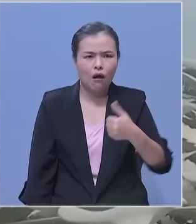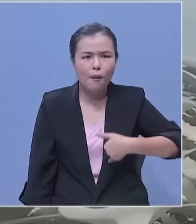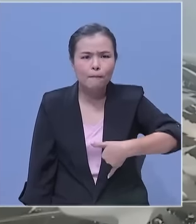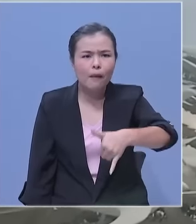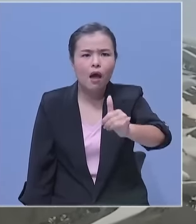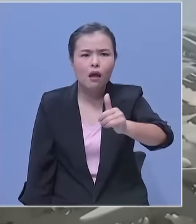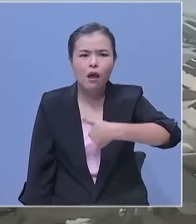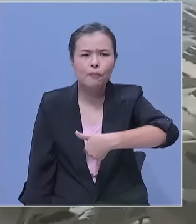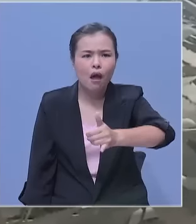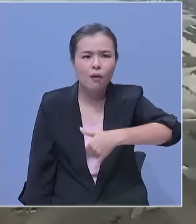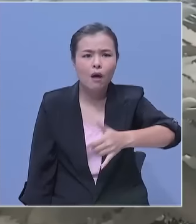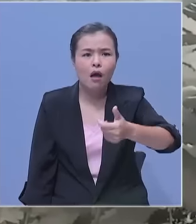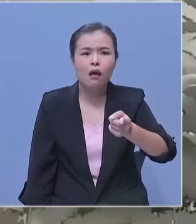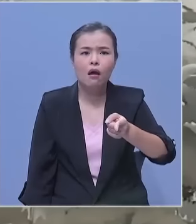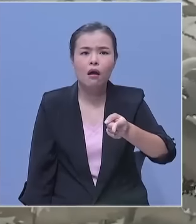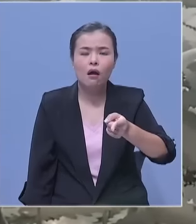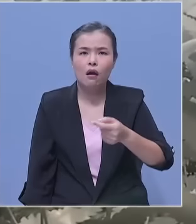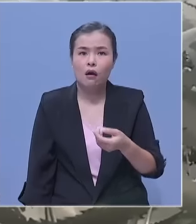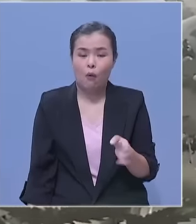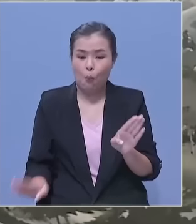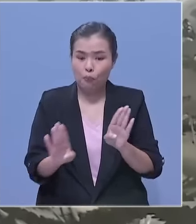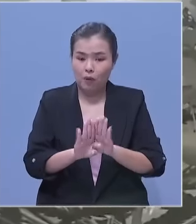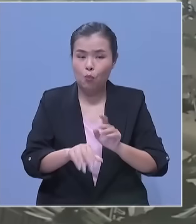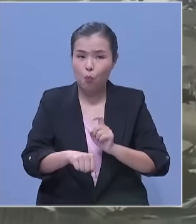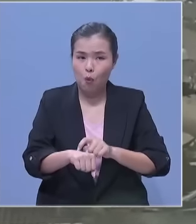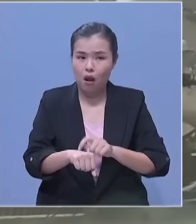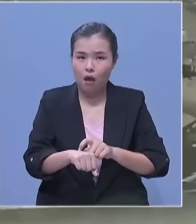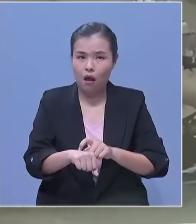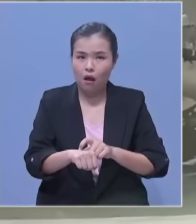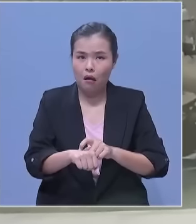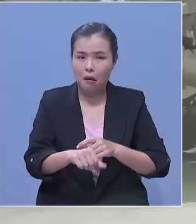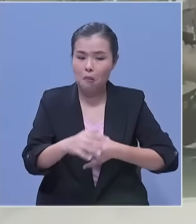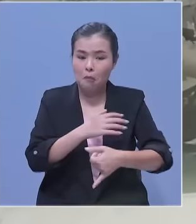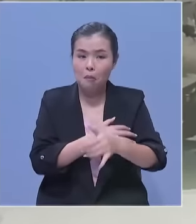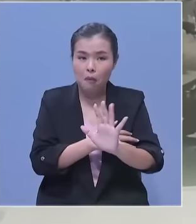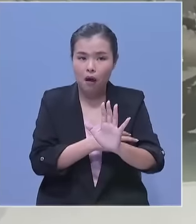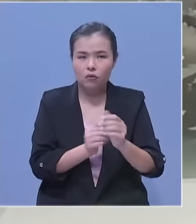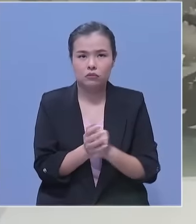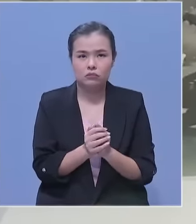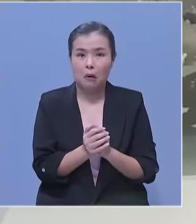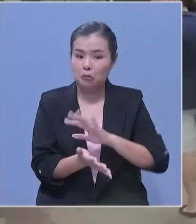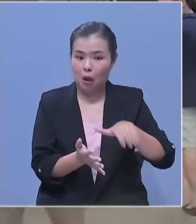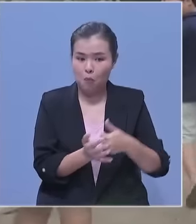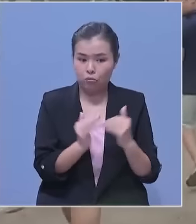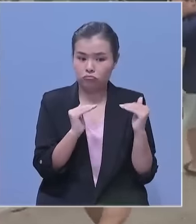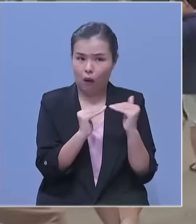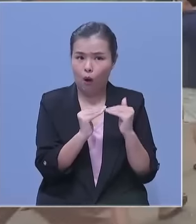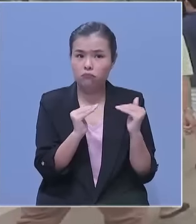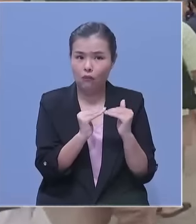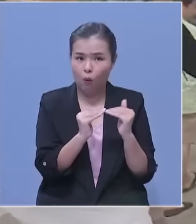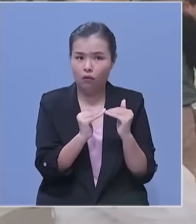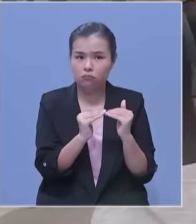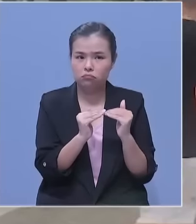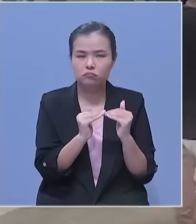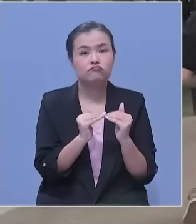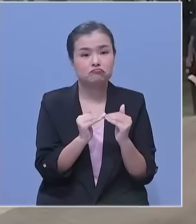ได ้ถ้าจังหวะนั้นหอใกล้ปิดจริงๆแล้วบอกว่าไม่ควรเข้าไปแล้วก็ควรจะต้องกันทุกคนไห มก็เข้าใจว่าแบบนั้